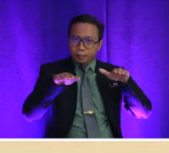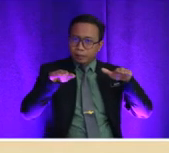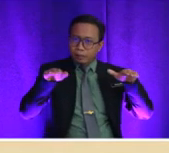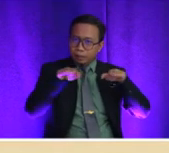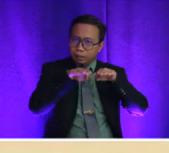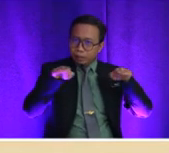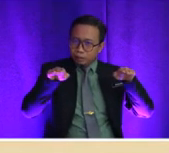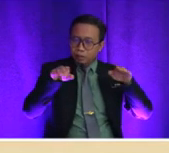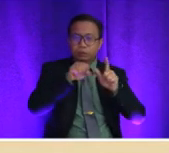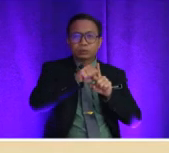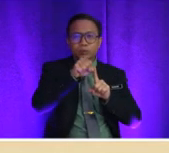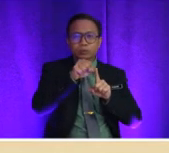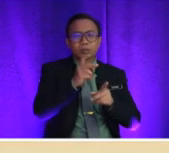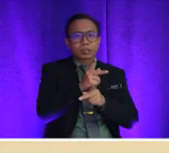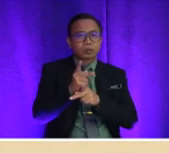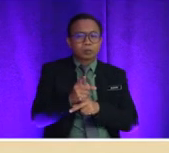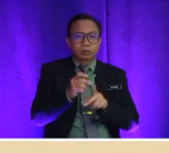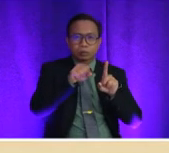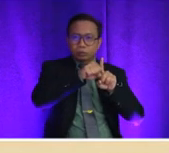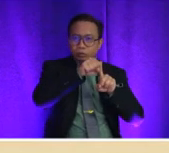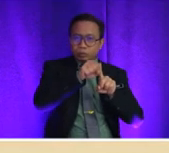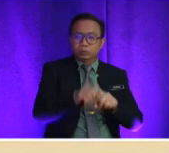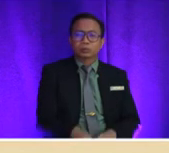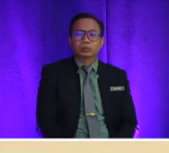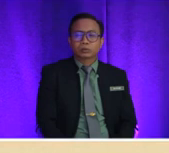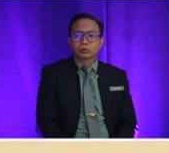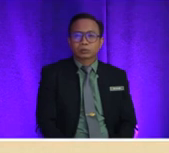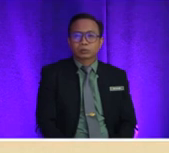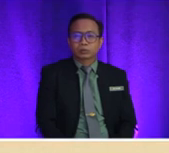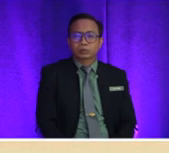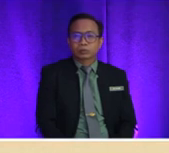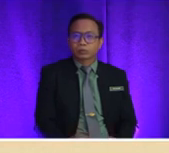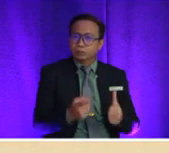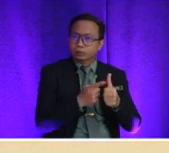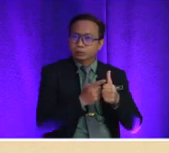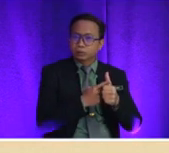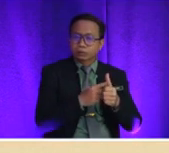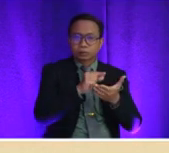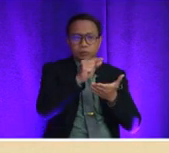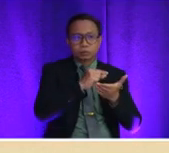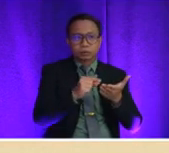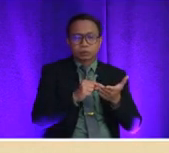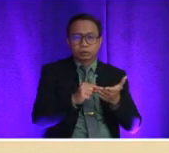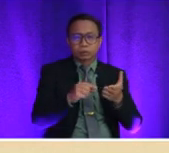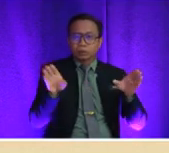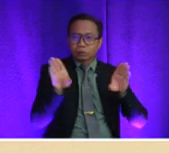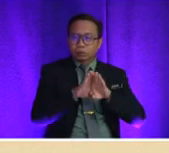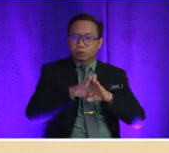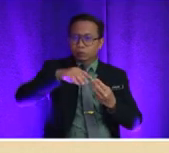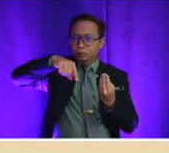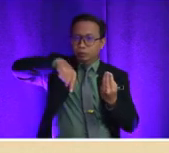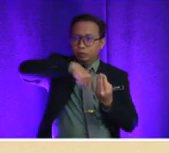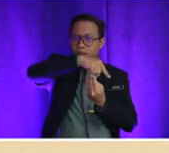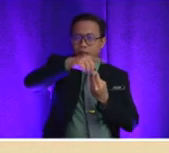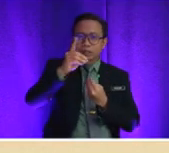mengawal suhu kalau murid-murid Jawa yang atau mengawal suhu yang pertama Tulislah menutup sekeliling dinding